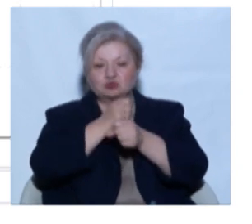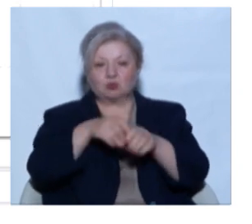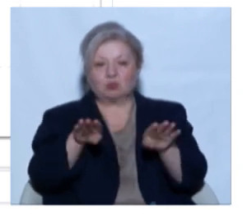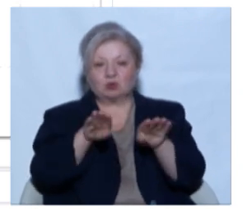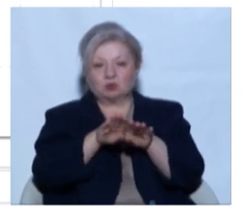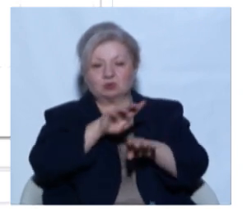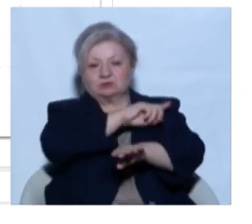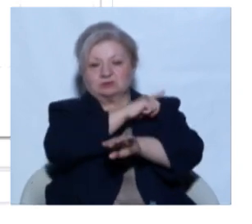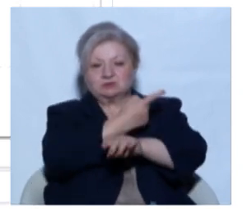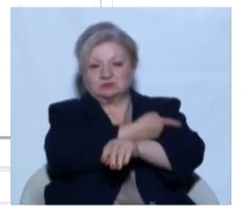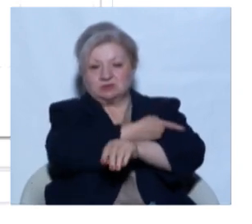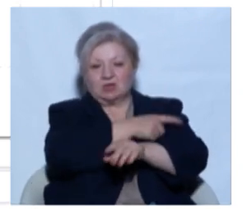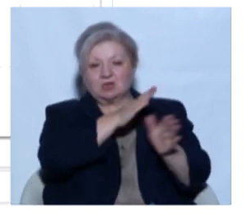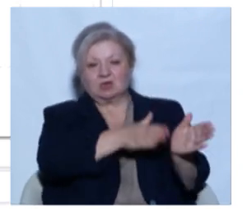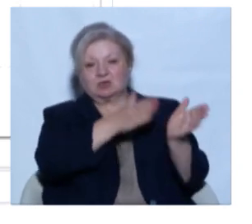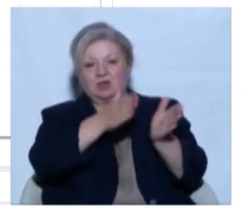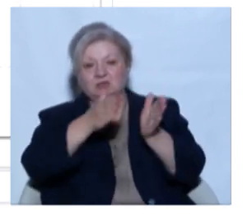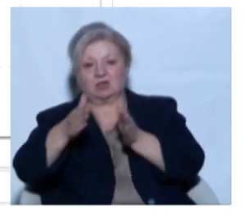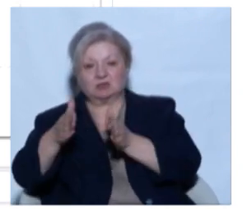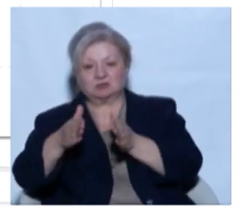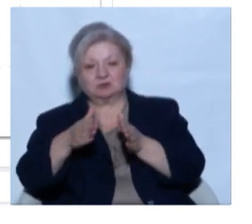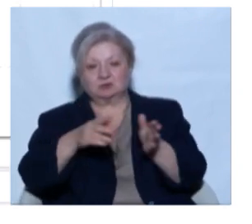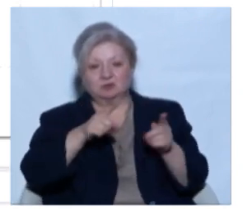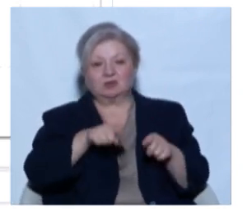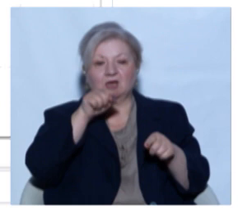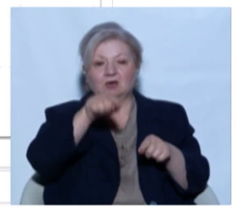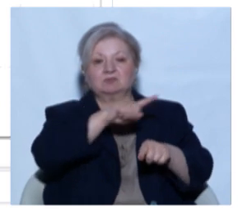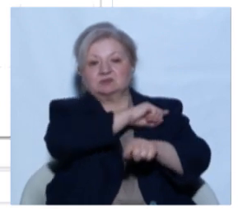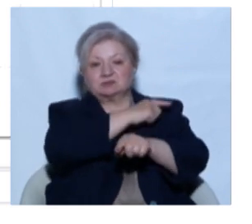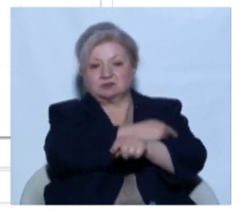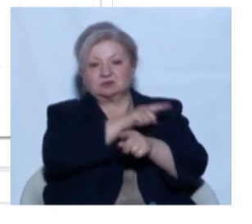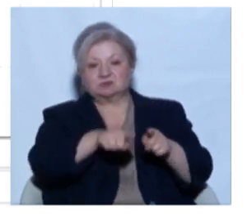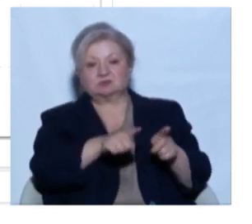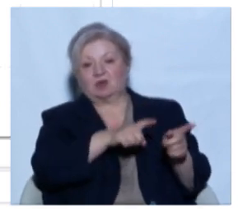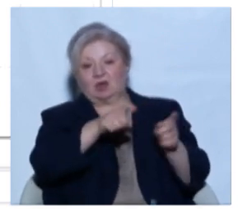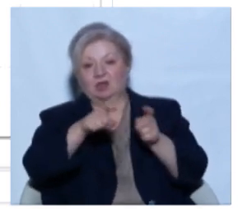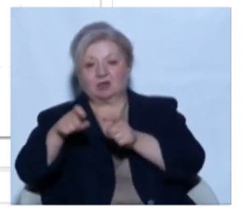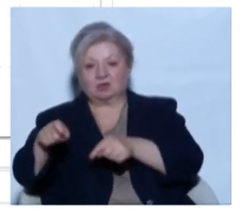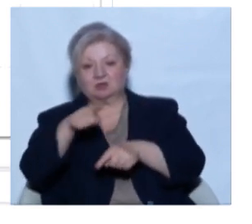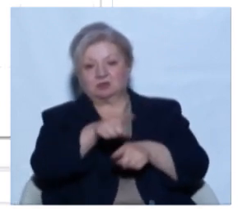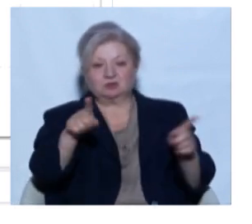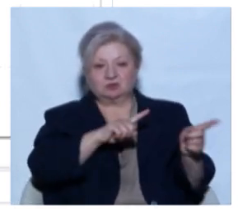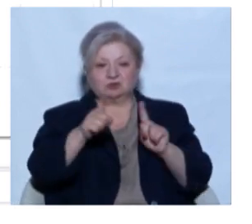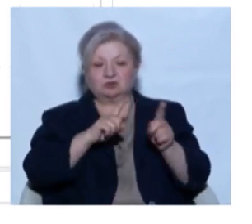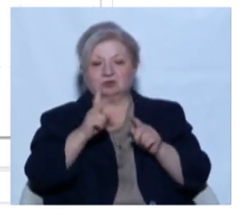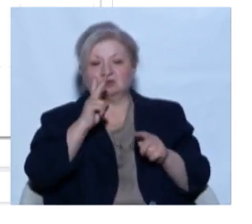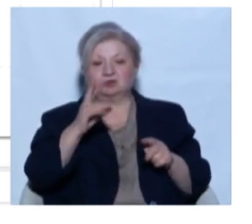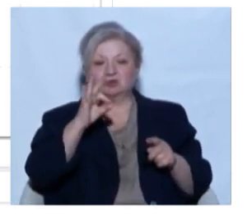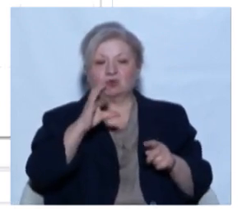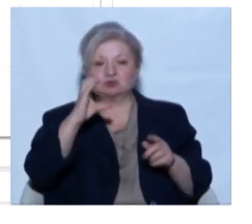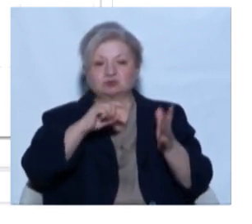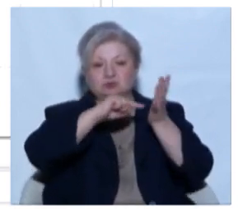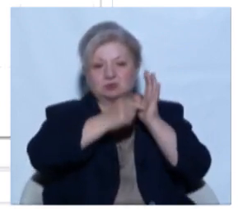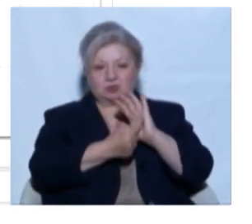ტოლია ძალის გადაადგილების და ამ ძალასა და გადაადგილება შორის